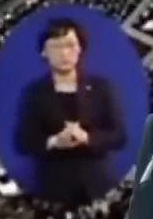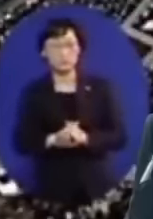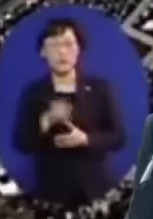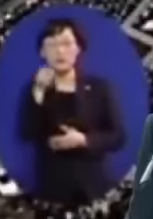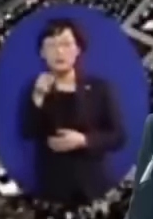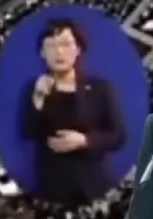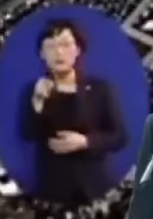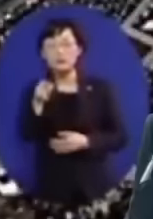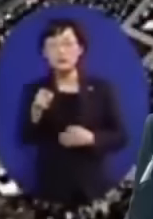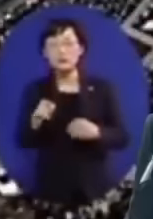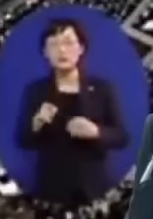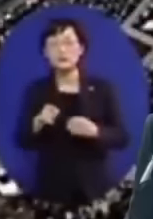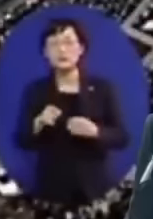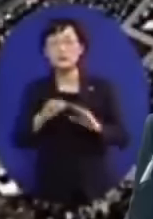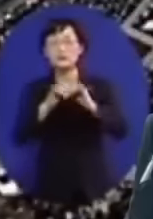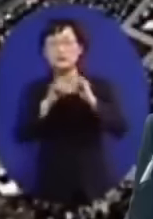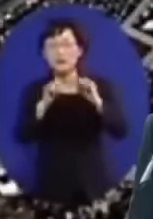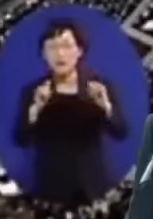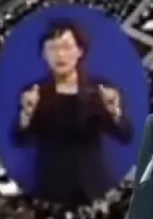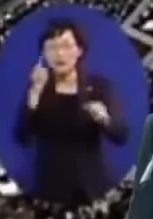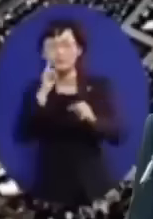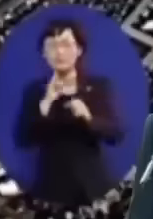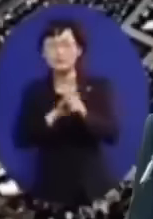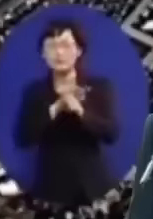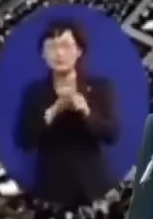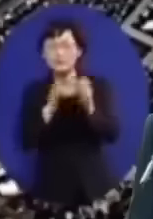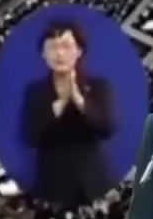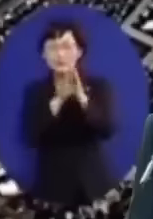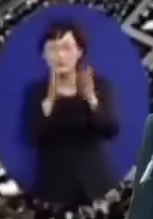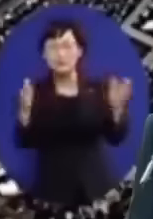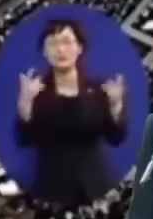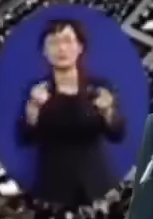이것이 인류 비극의 시작인 것입니다.